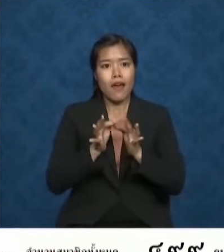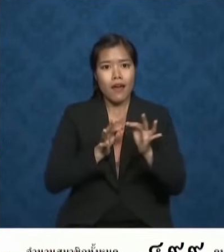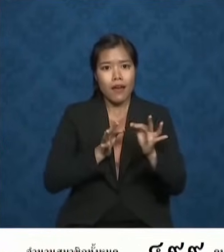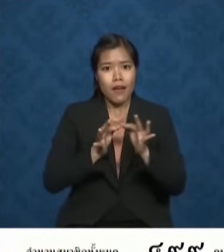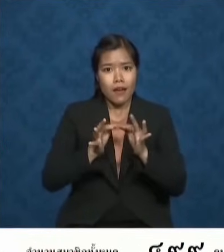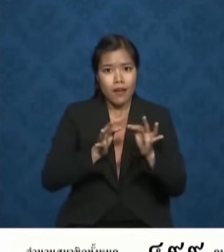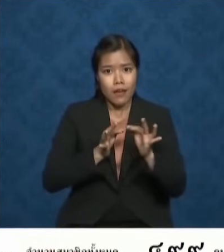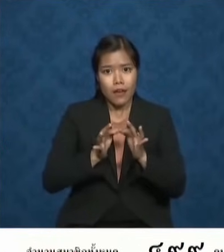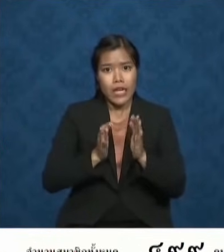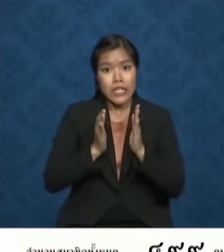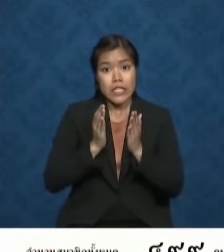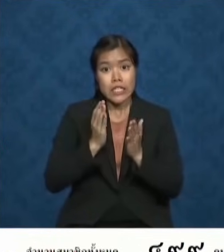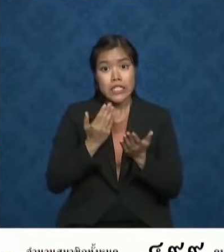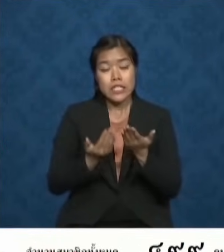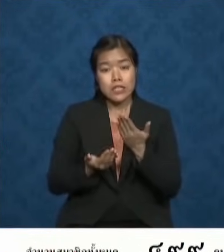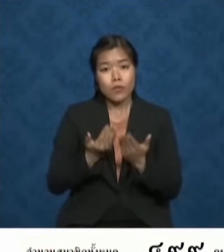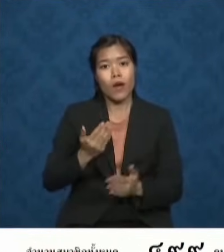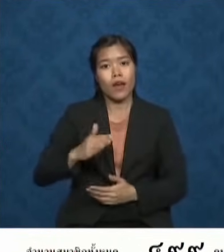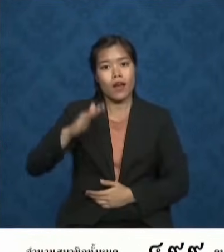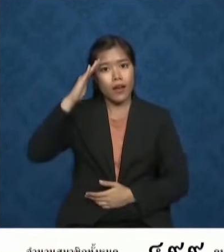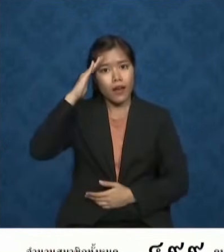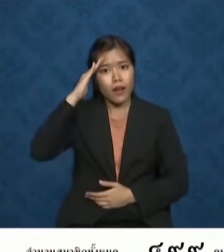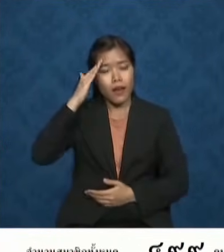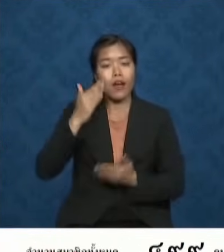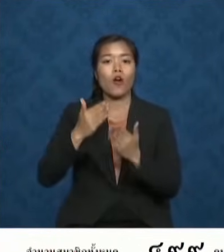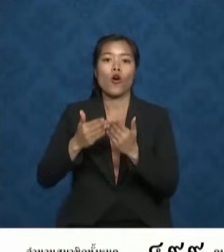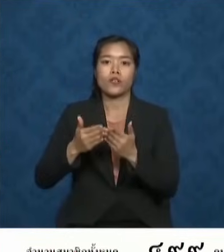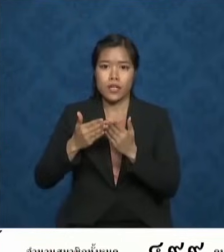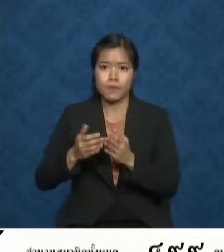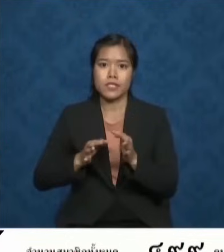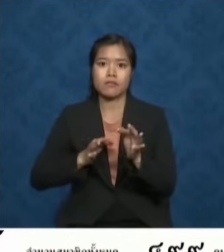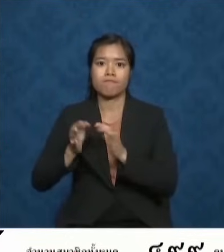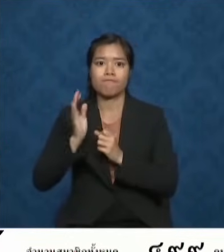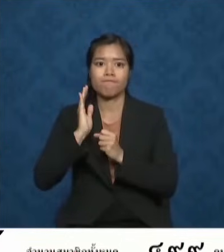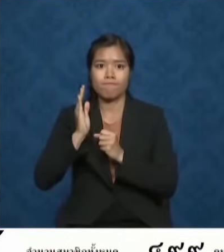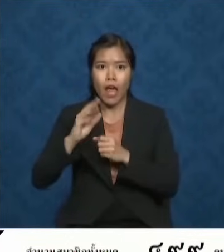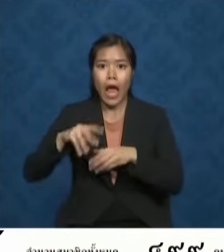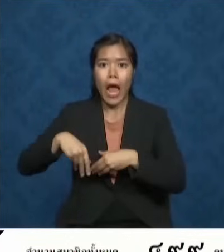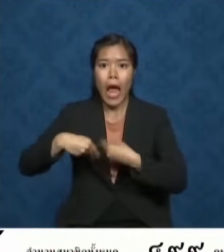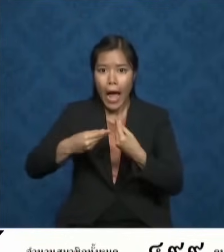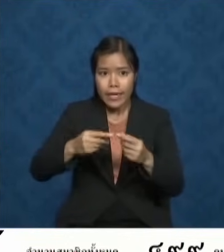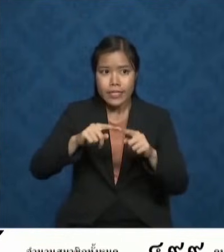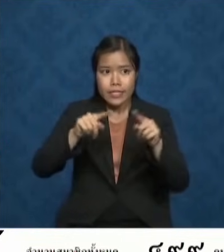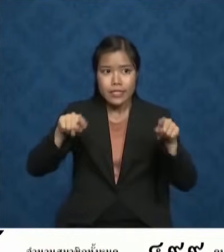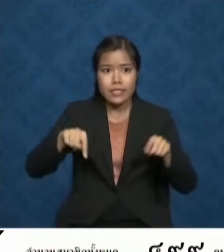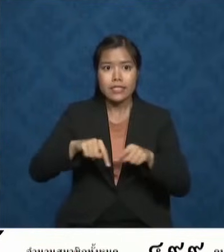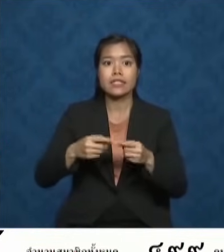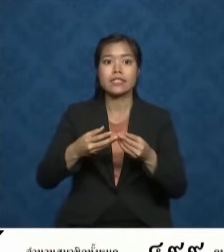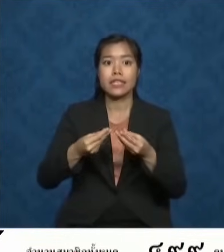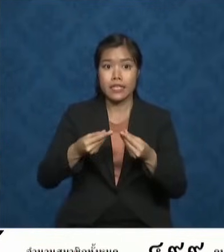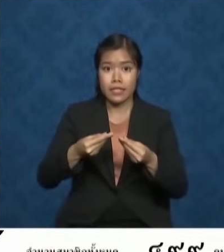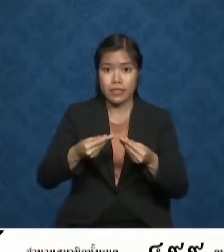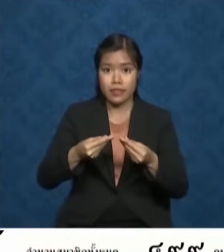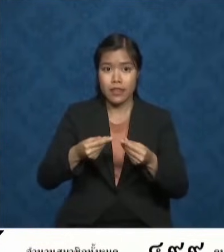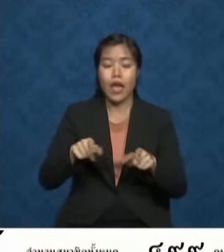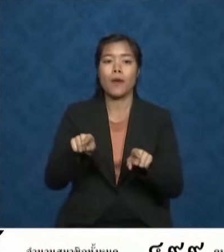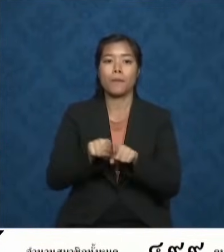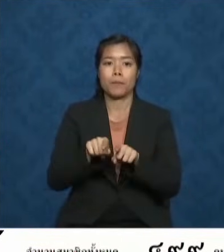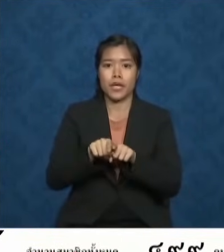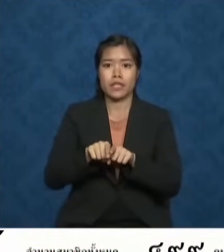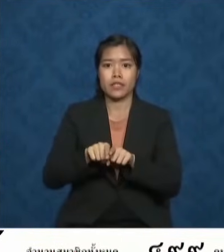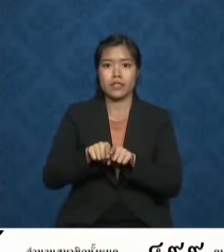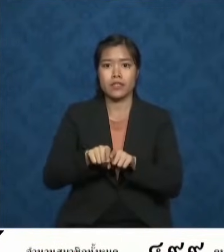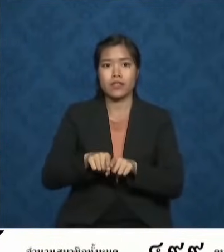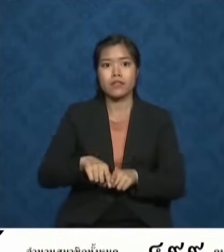องทัพเรือแถลงเลยครับหรือบอกเป็นนโยบายเลยว่าให้คืนที่ดินนะครับเหมือนที่กองทัพอากาศเนี่ยให้สนามบินดอนเมือง